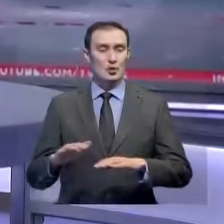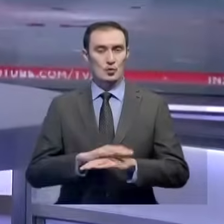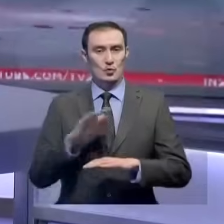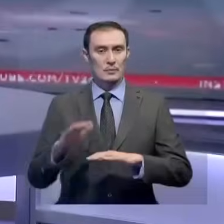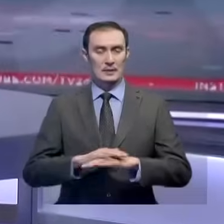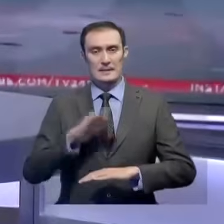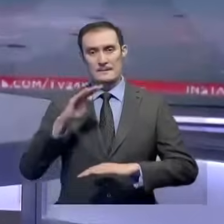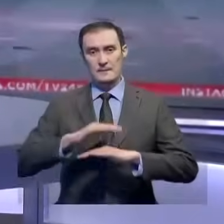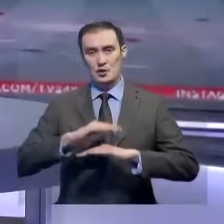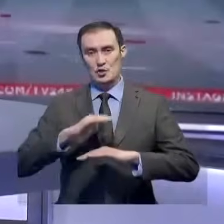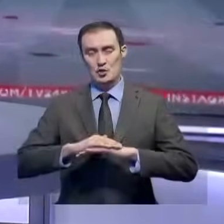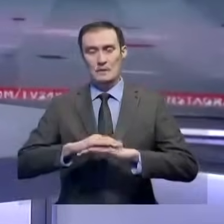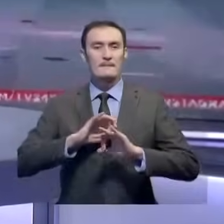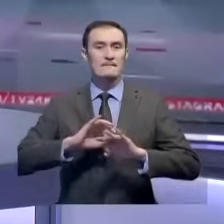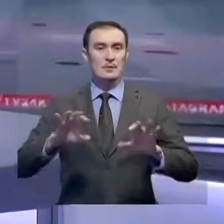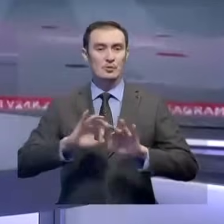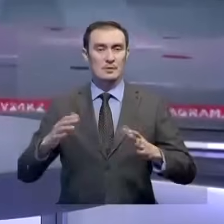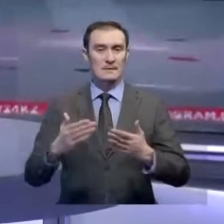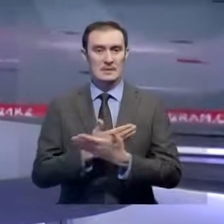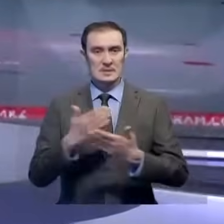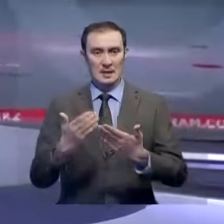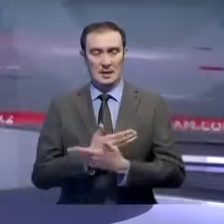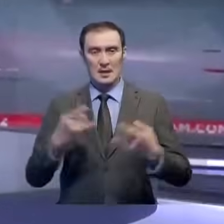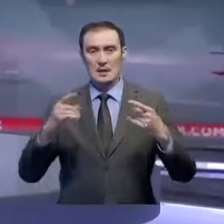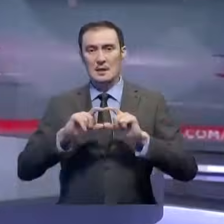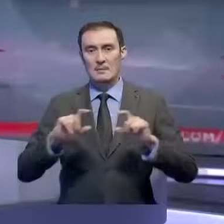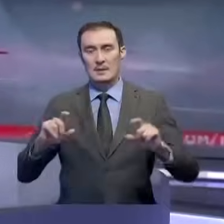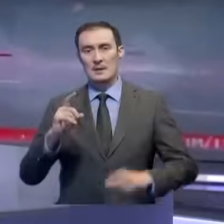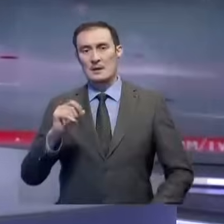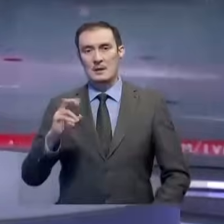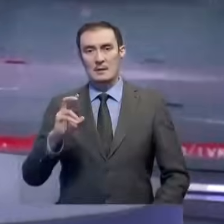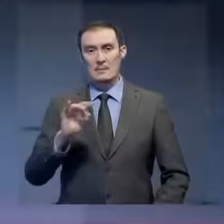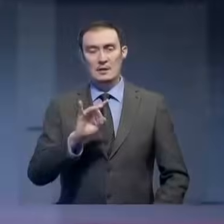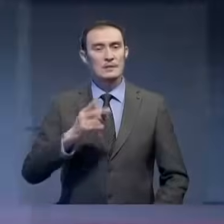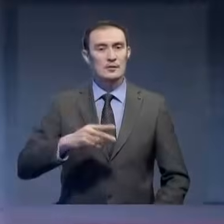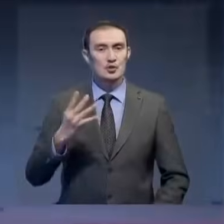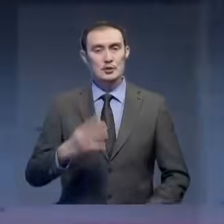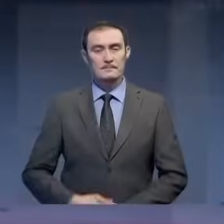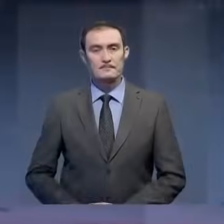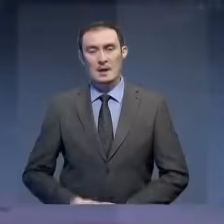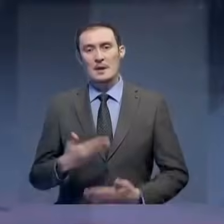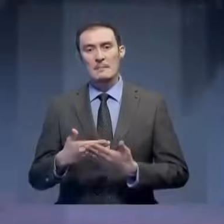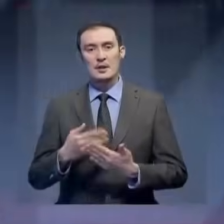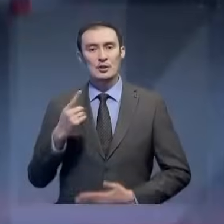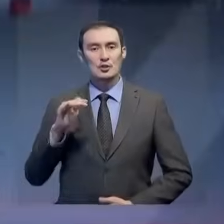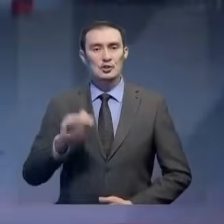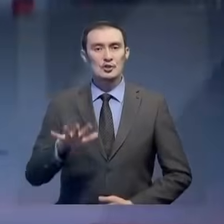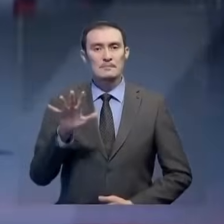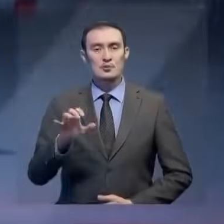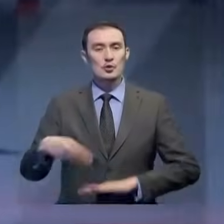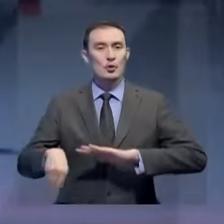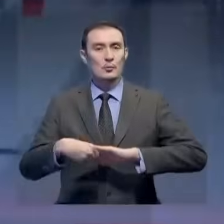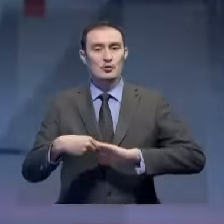24 продолжает выпуск новостей. Студия Патагоса Аркулова. Сурдоперевод обеспечивает Хасан Исраилов. Порядка 1500 коррупционных